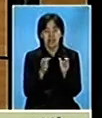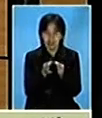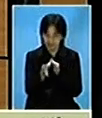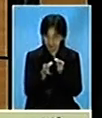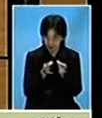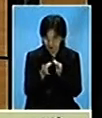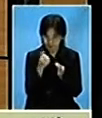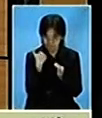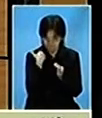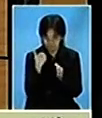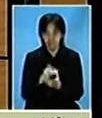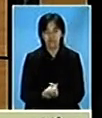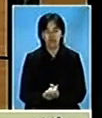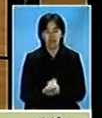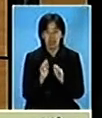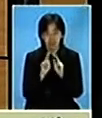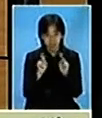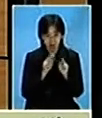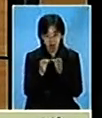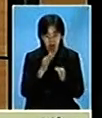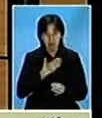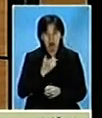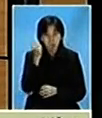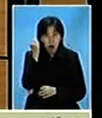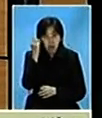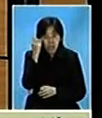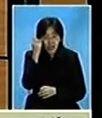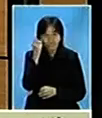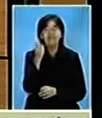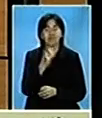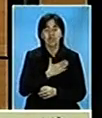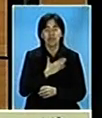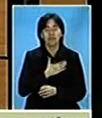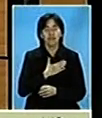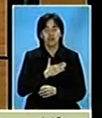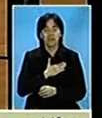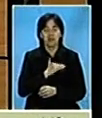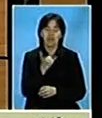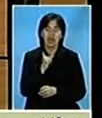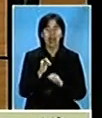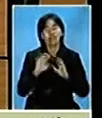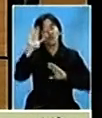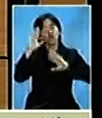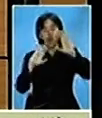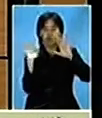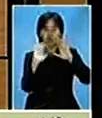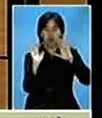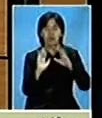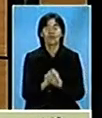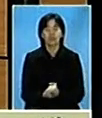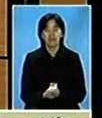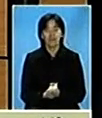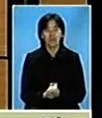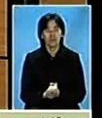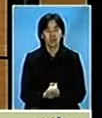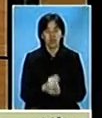งให้ผมเข้าใจพอใจได้ผมอาจจะไม่โหวตนะครับแต่เพียงแต่ว่า